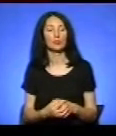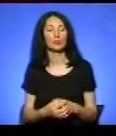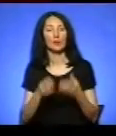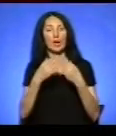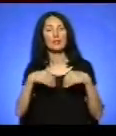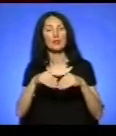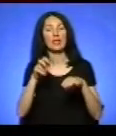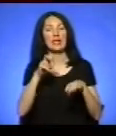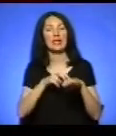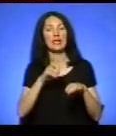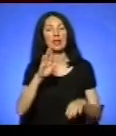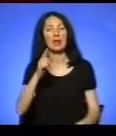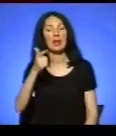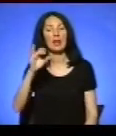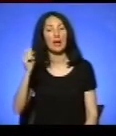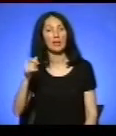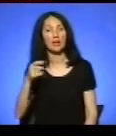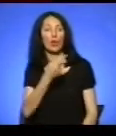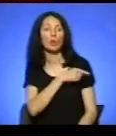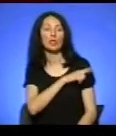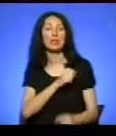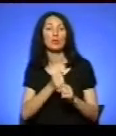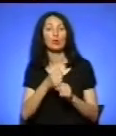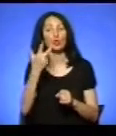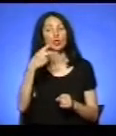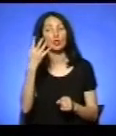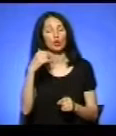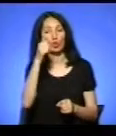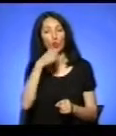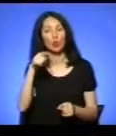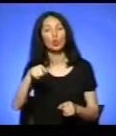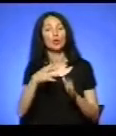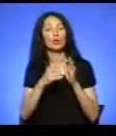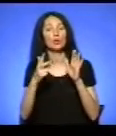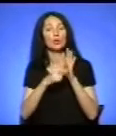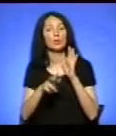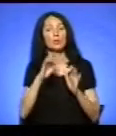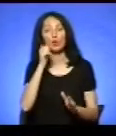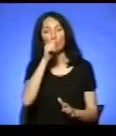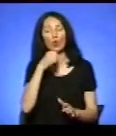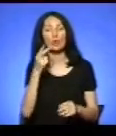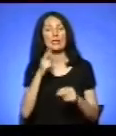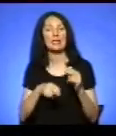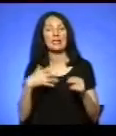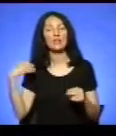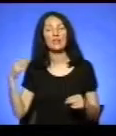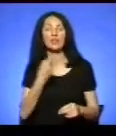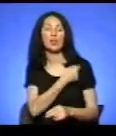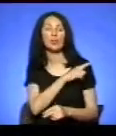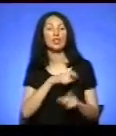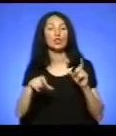Сімейний лікар Володимир Герасій, у медицині 34 роки. У 1984-му закінчив Львівський медичний